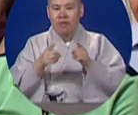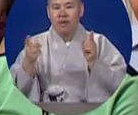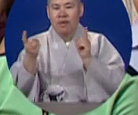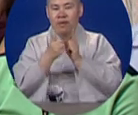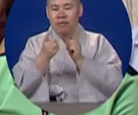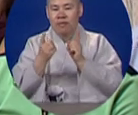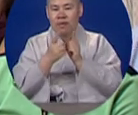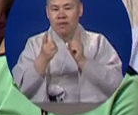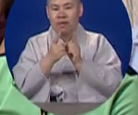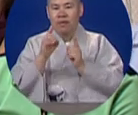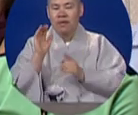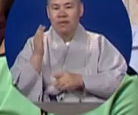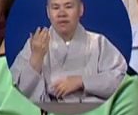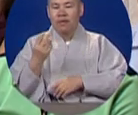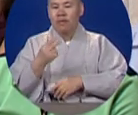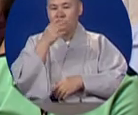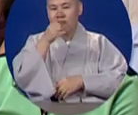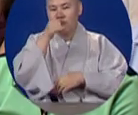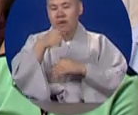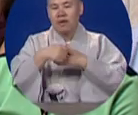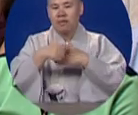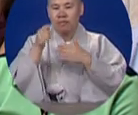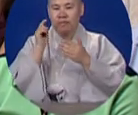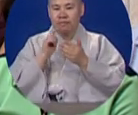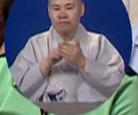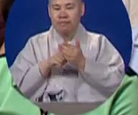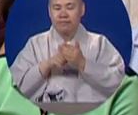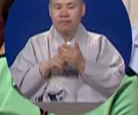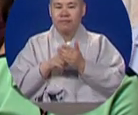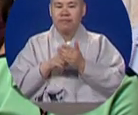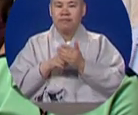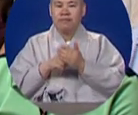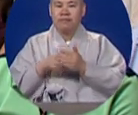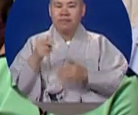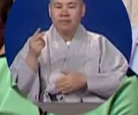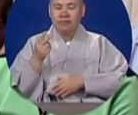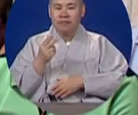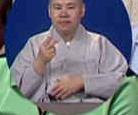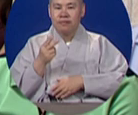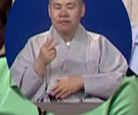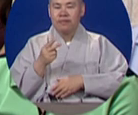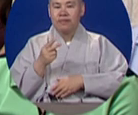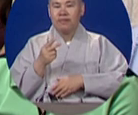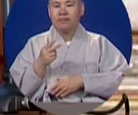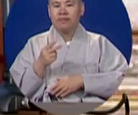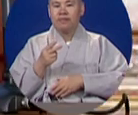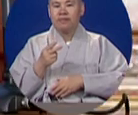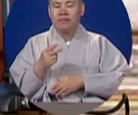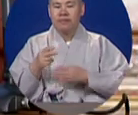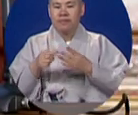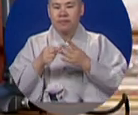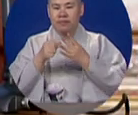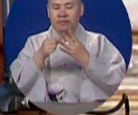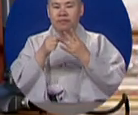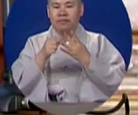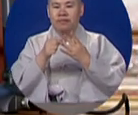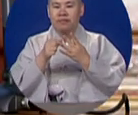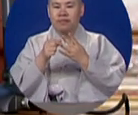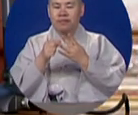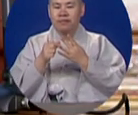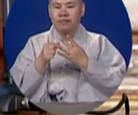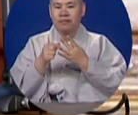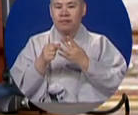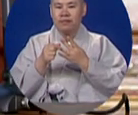그게 중생심입니다 그리고 이제 세 번째는